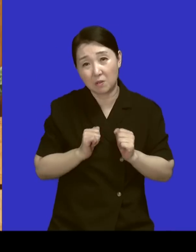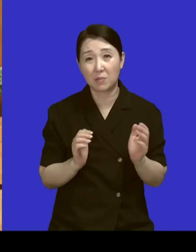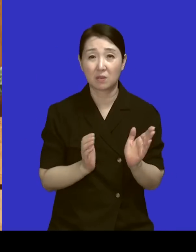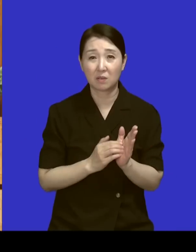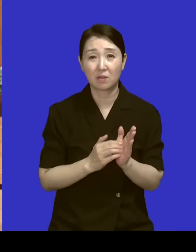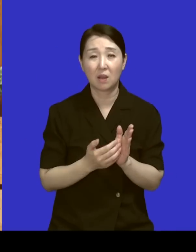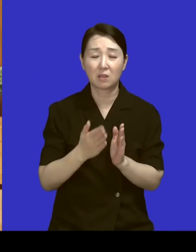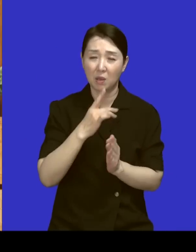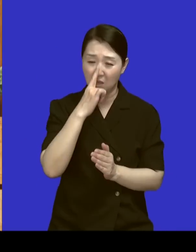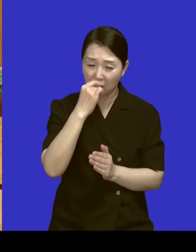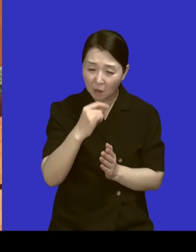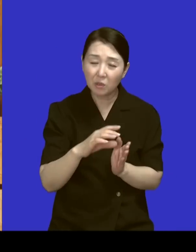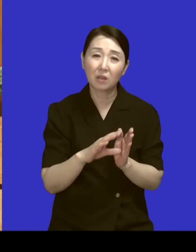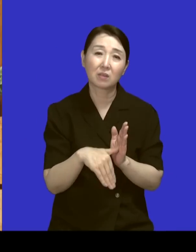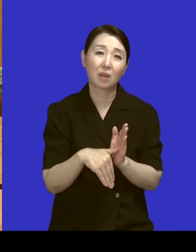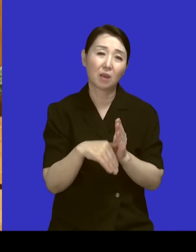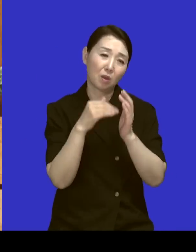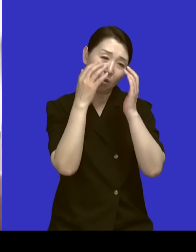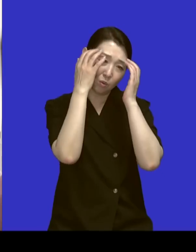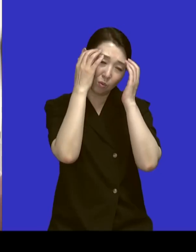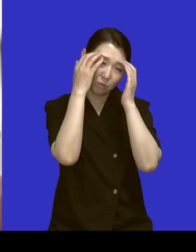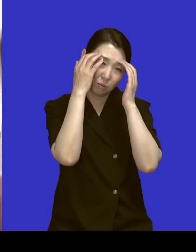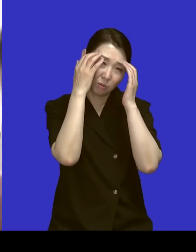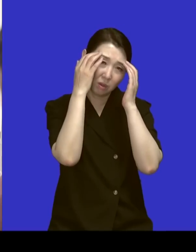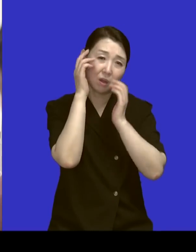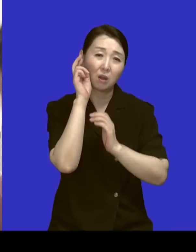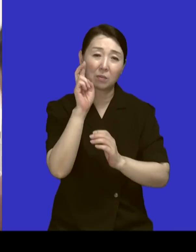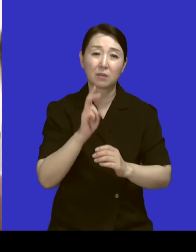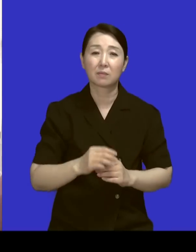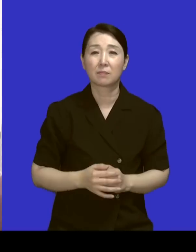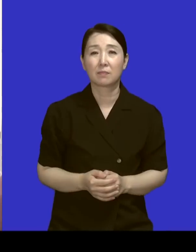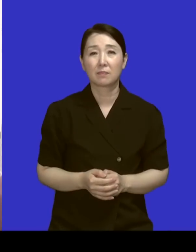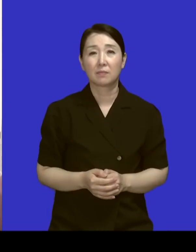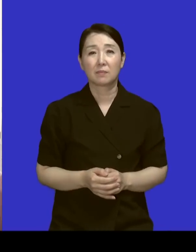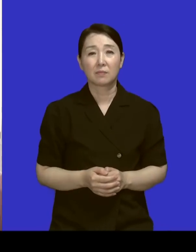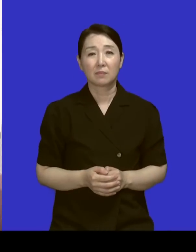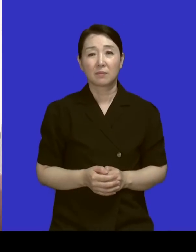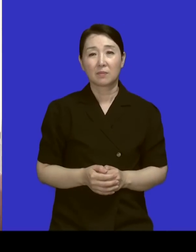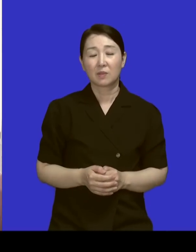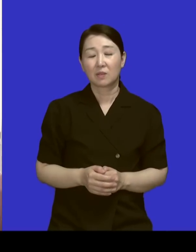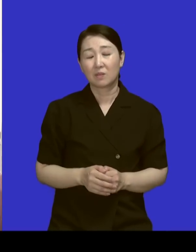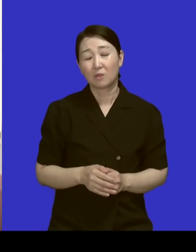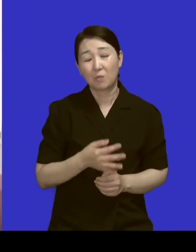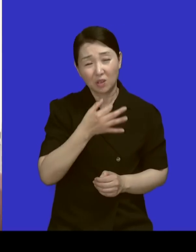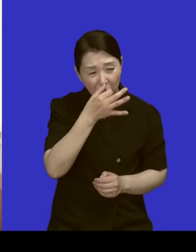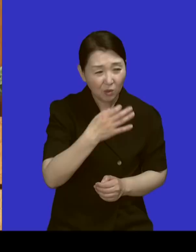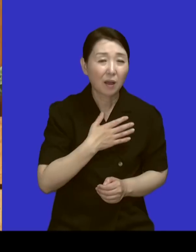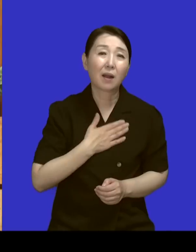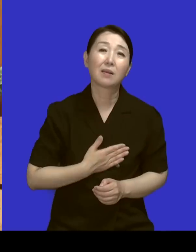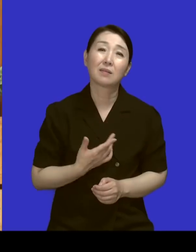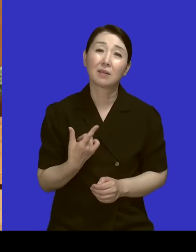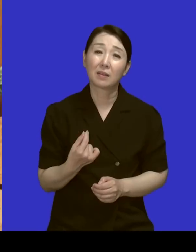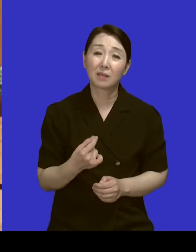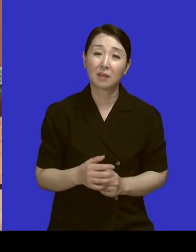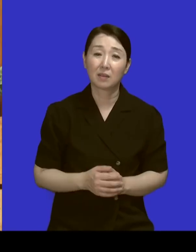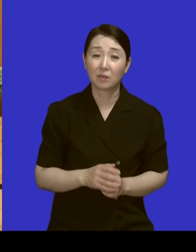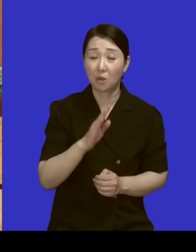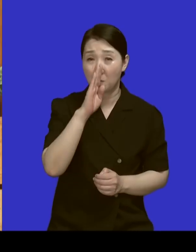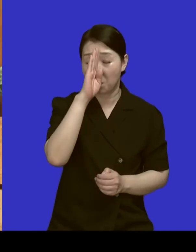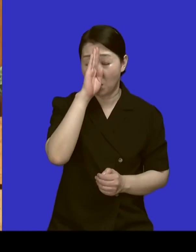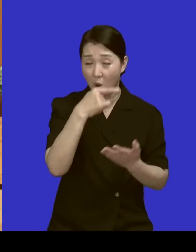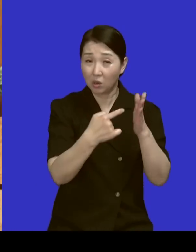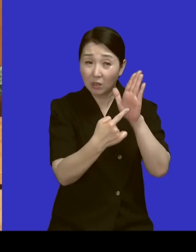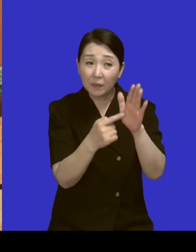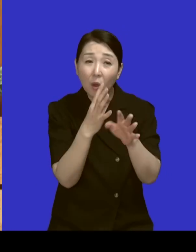그게 정말 얼마나 고통스러웠을까. 정말 너무나 그 고통이 느껴지는데 그 조현병 증세가